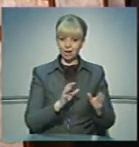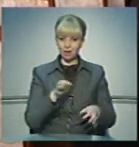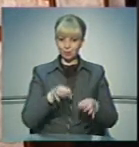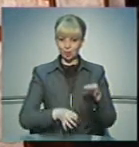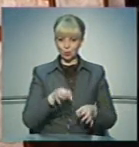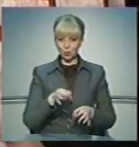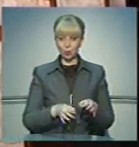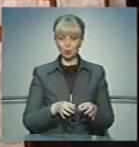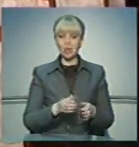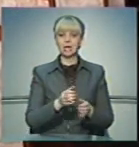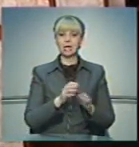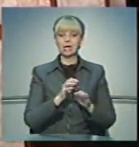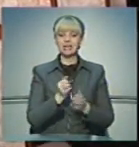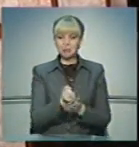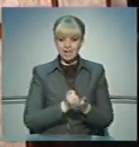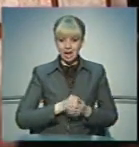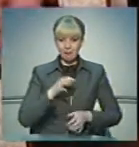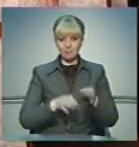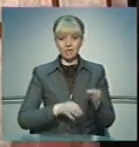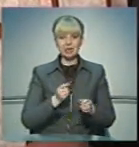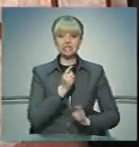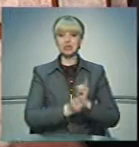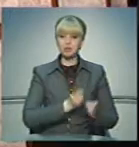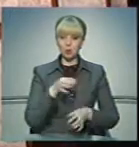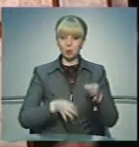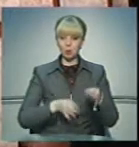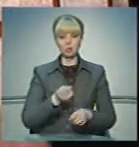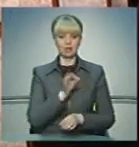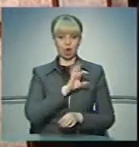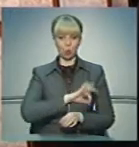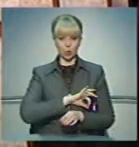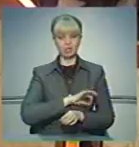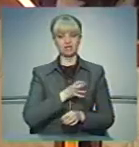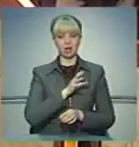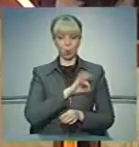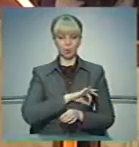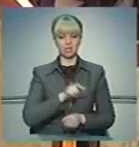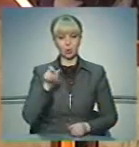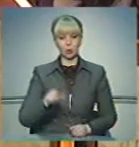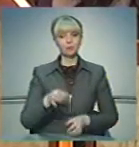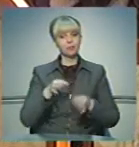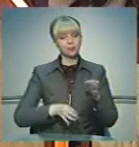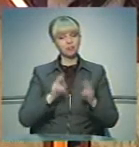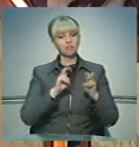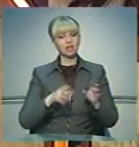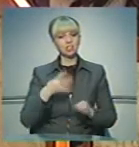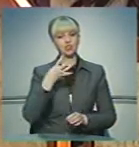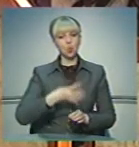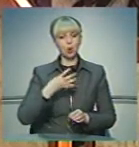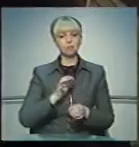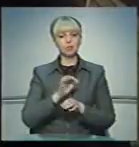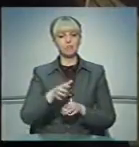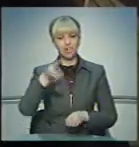природу, зберігає природу і змінює природу на користь людини. Журі переглянуло 40